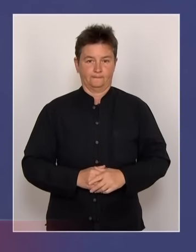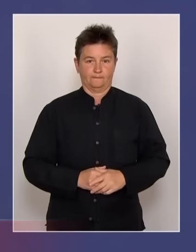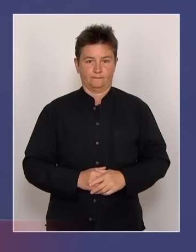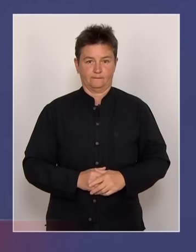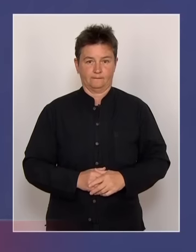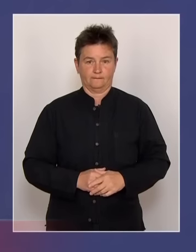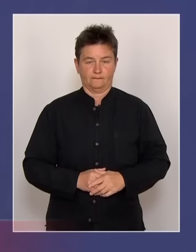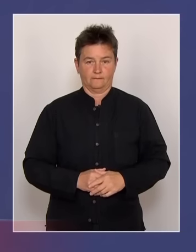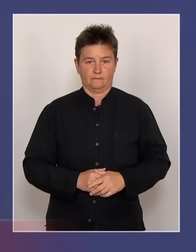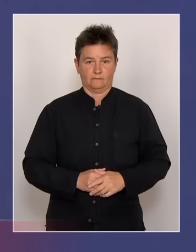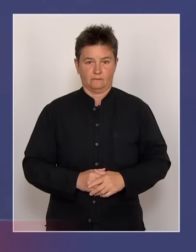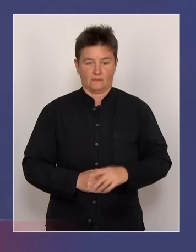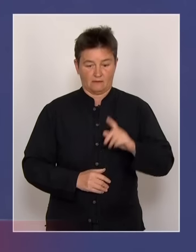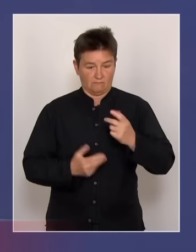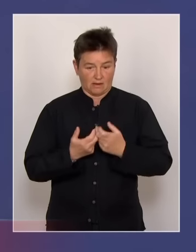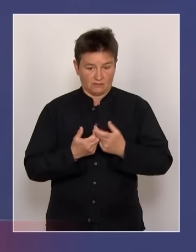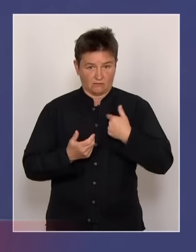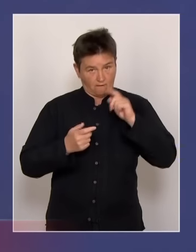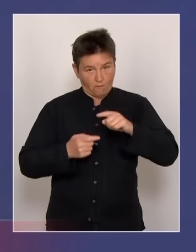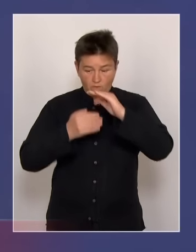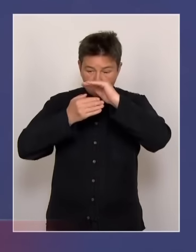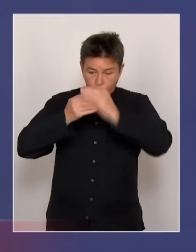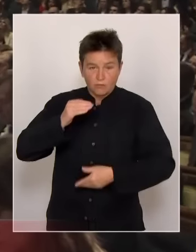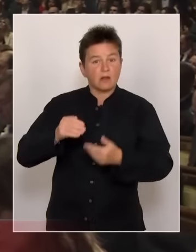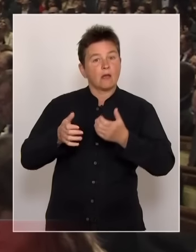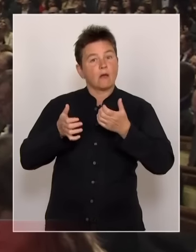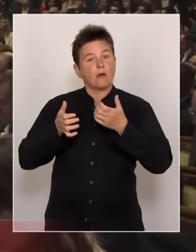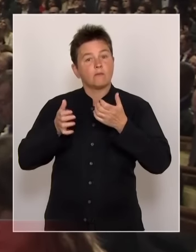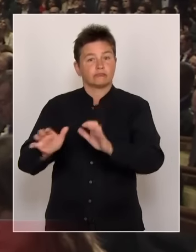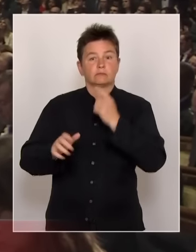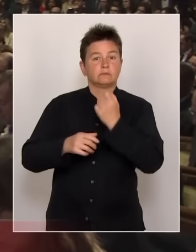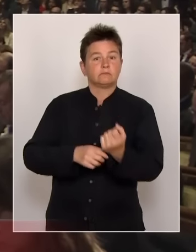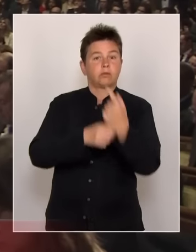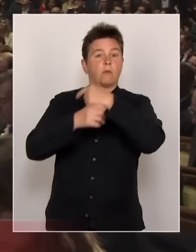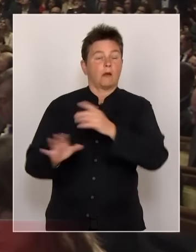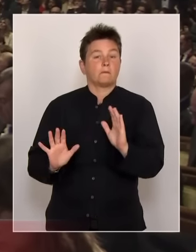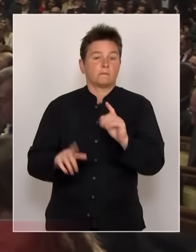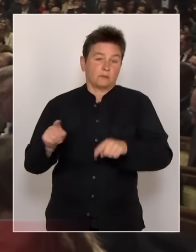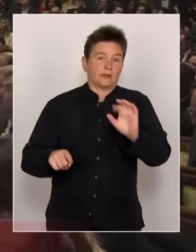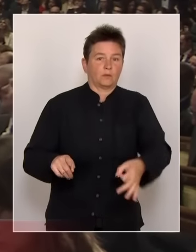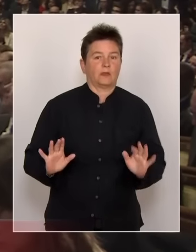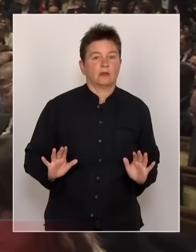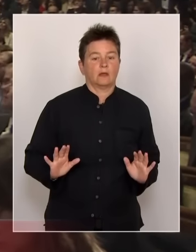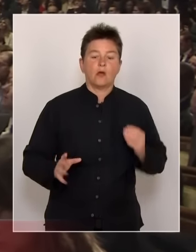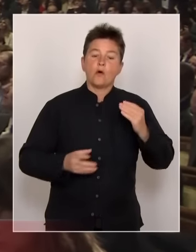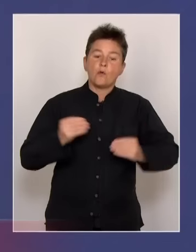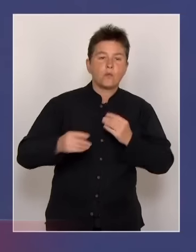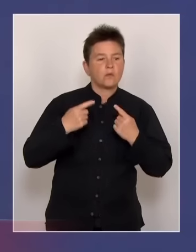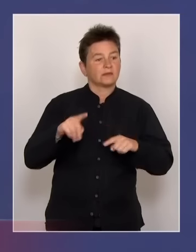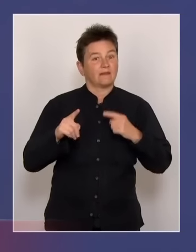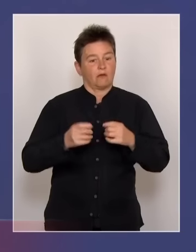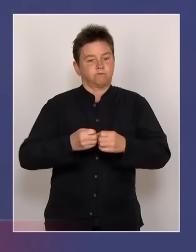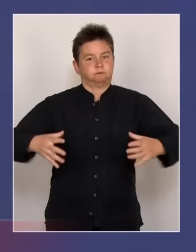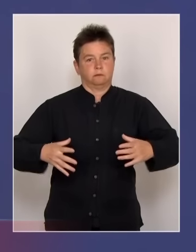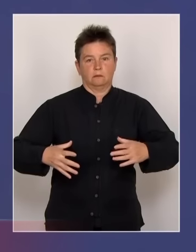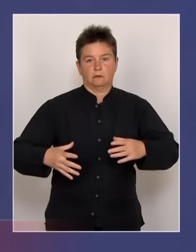Est-ce que pour cela il nous faut un bouclier antimissile ? Peut-être. Est-ce en augmentant nos capacités de défense et lesquelles